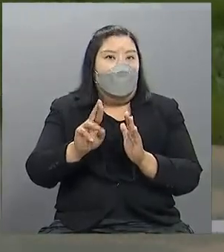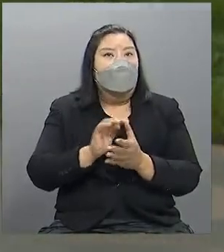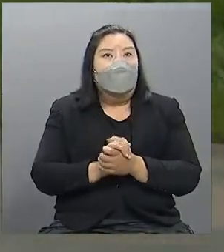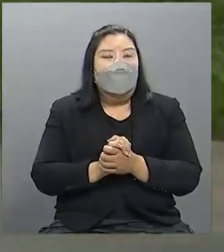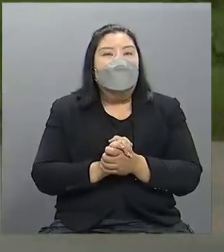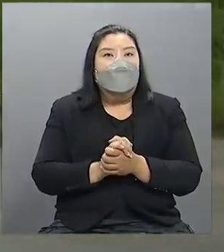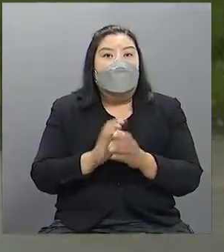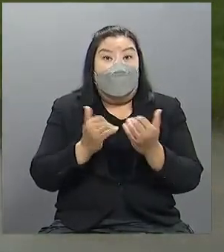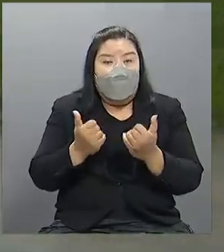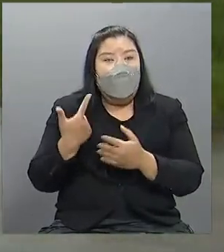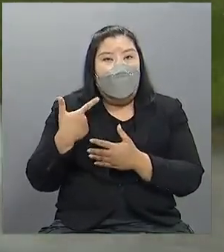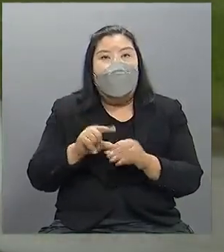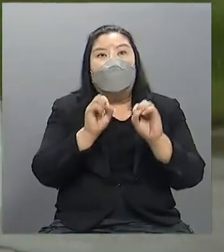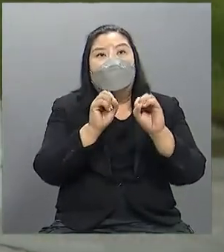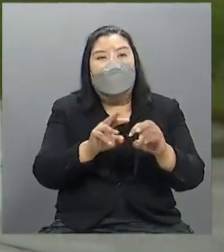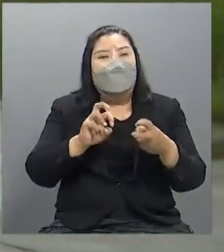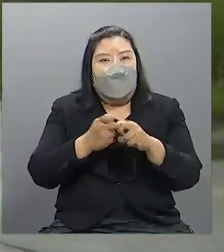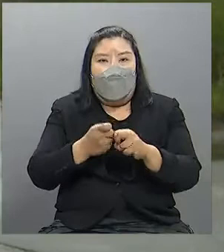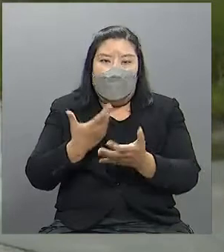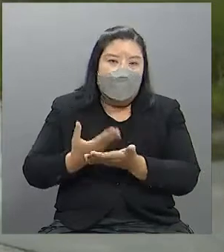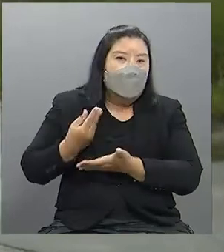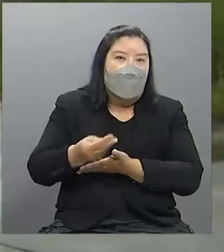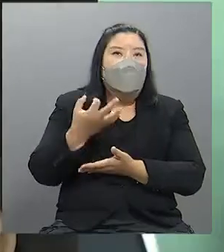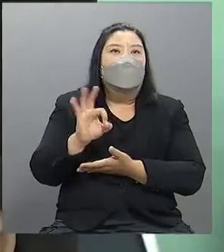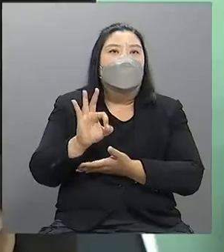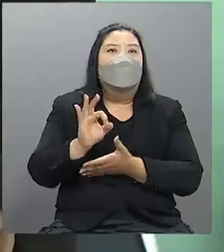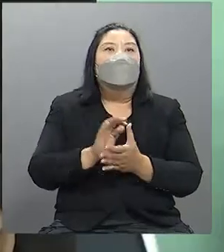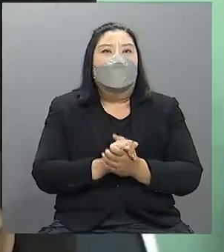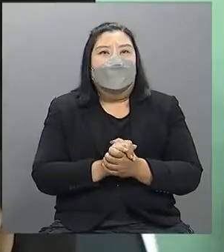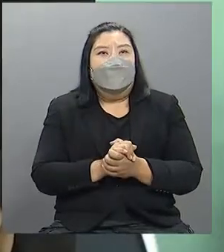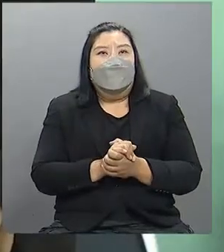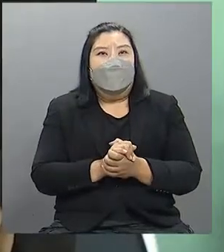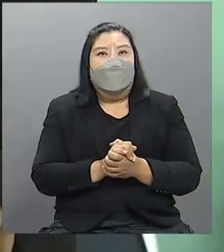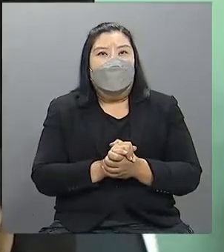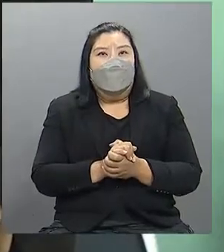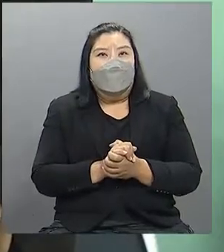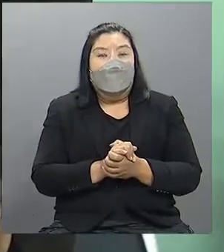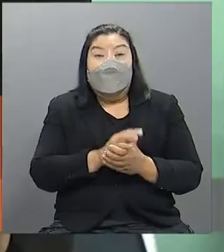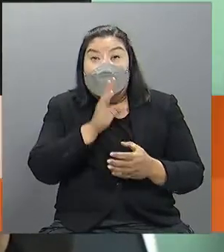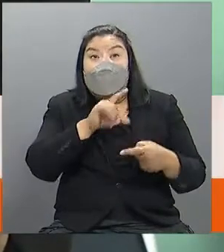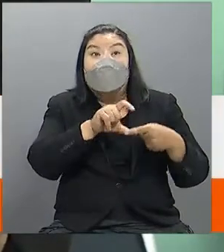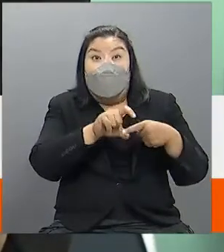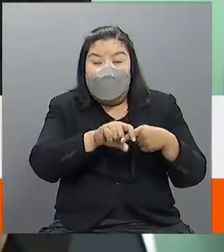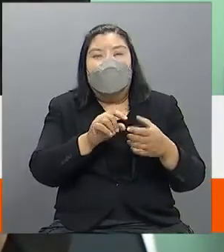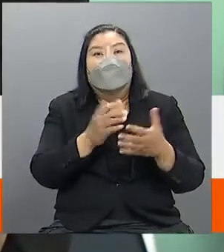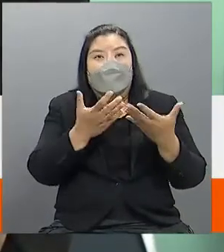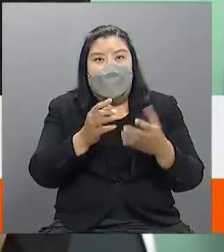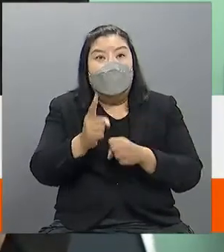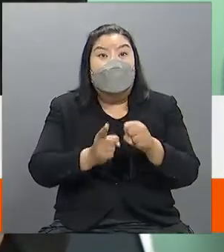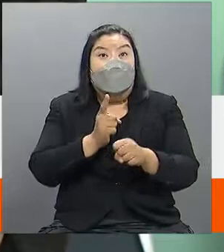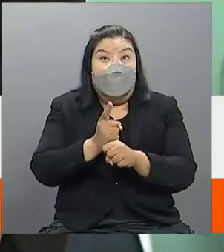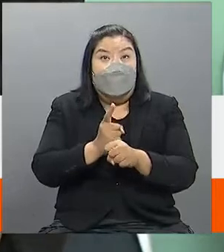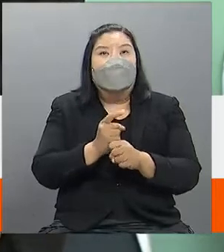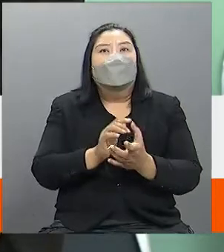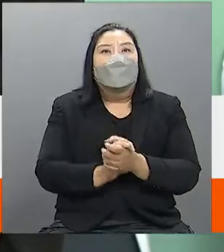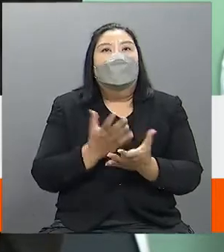ระทบต่อผู้ลงทุน ซึ่งผมคิดราคาเฉลี่ยที่ 3.5 บาทต่อหน่วยเท่ากับว่าใน1ปีเนี่ยเราจะมีรายได้จาก